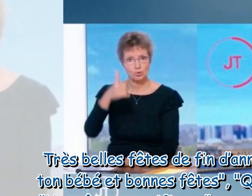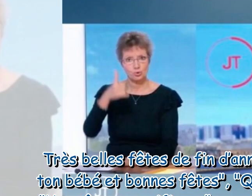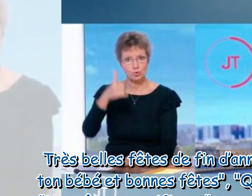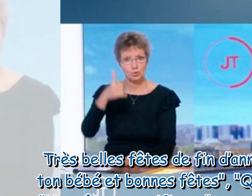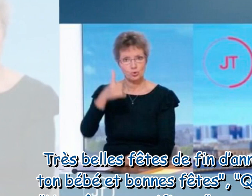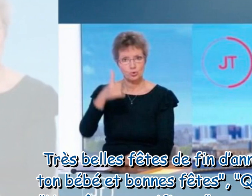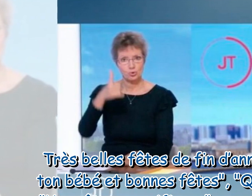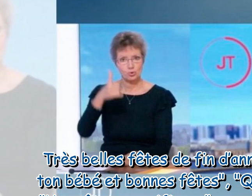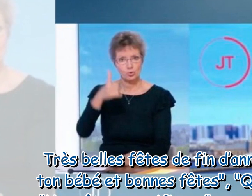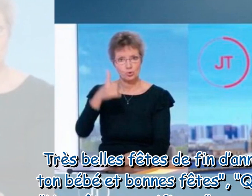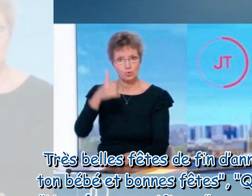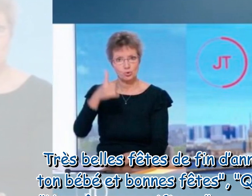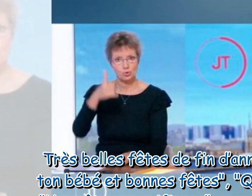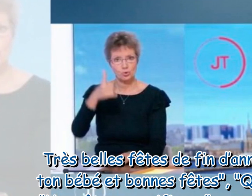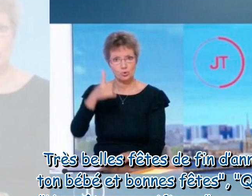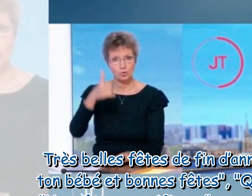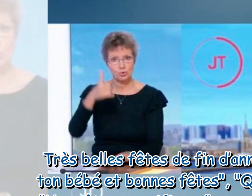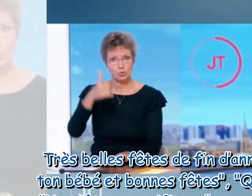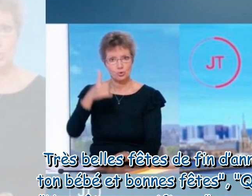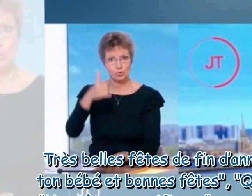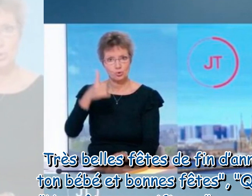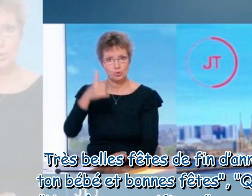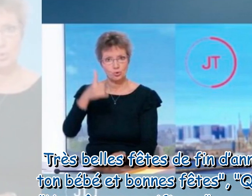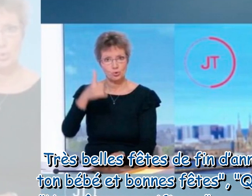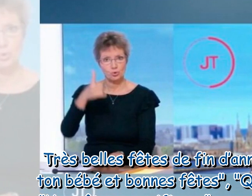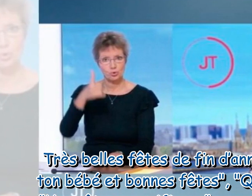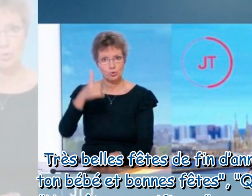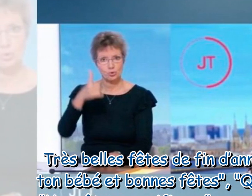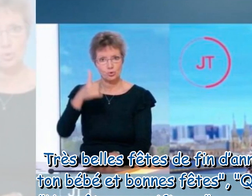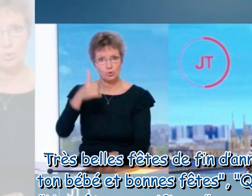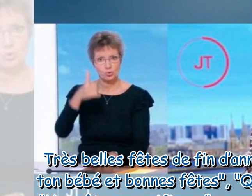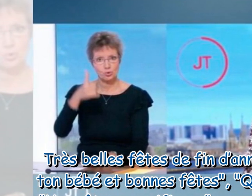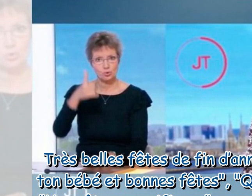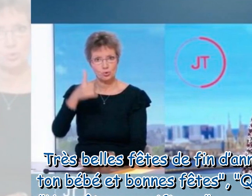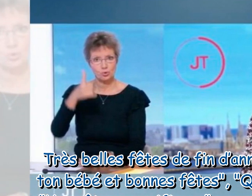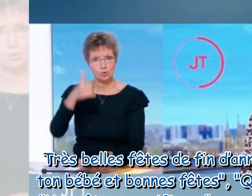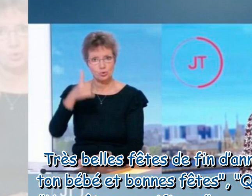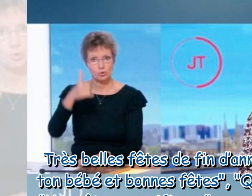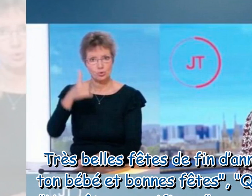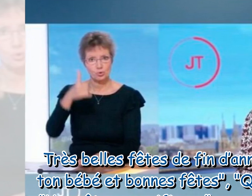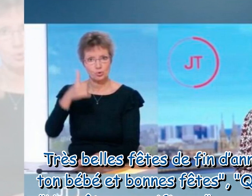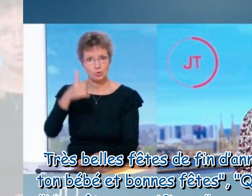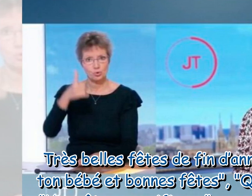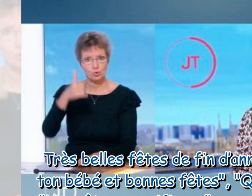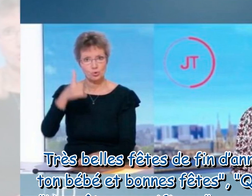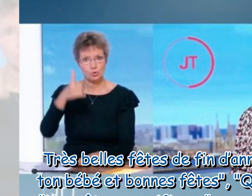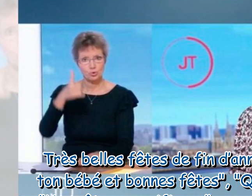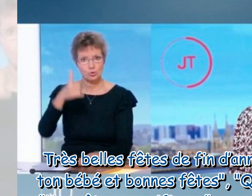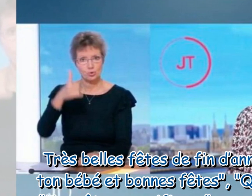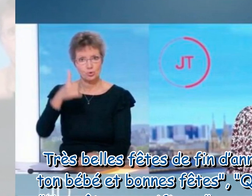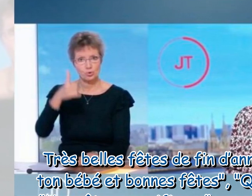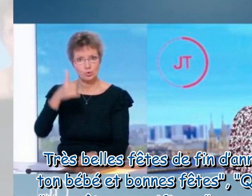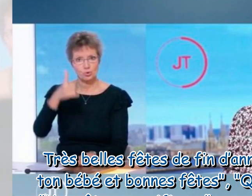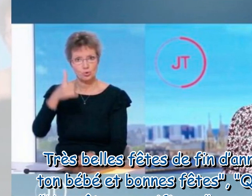Très belle fête de fin d'année, félicitations pour ton bébé et bonne fête, quelle magnifique photo, vous êtes magnifique ou encore bienvenue à